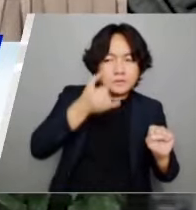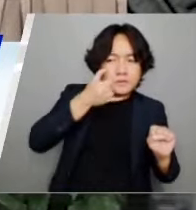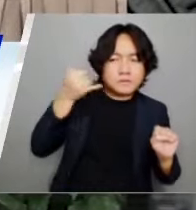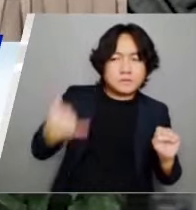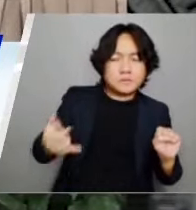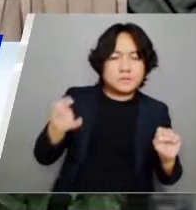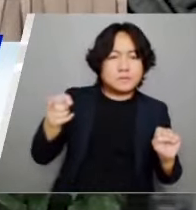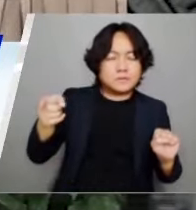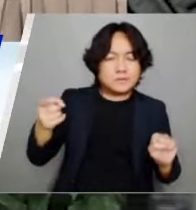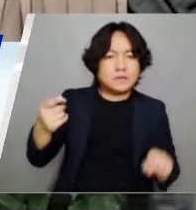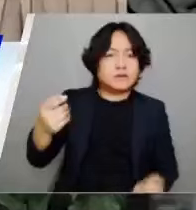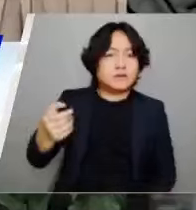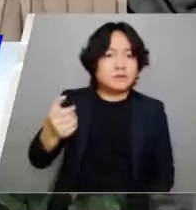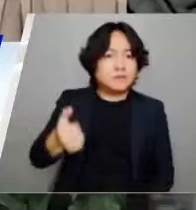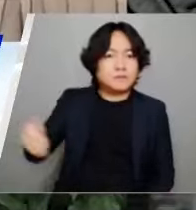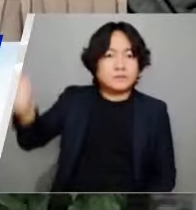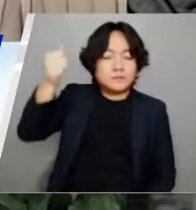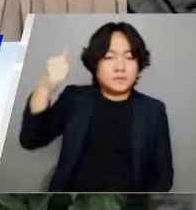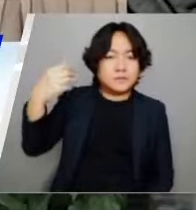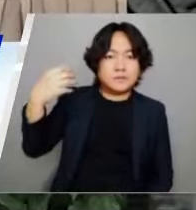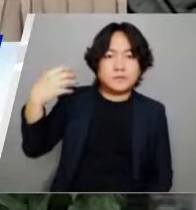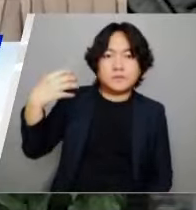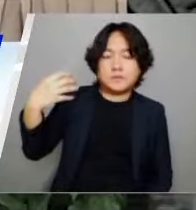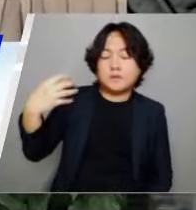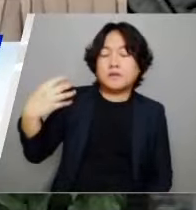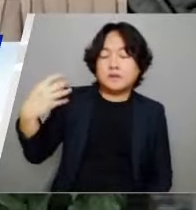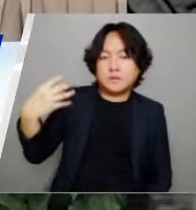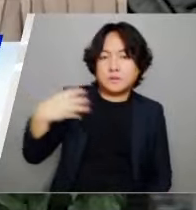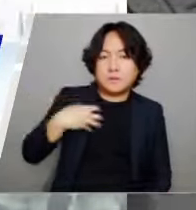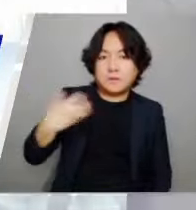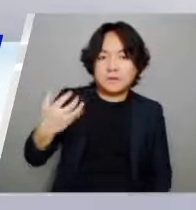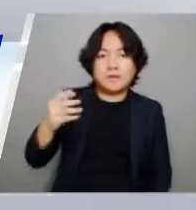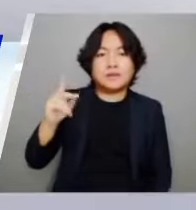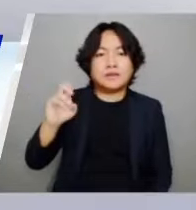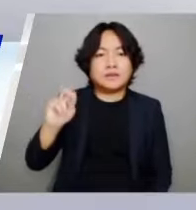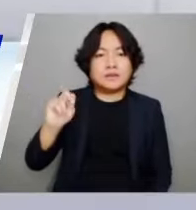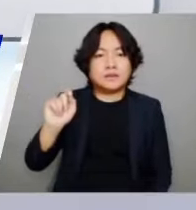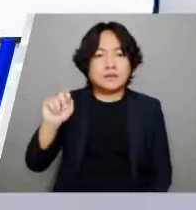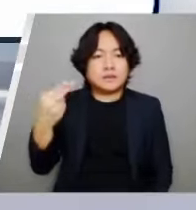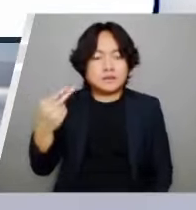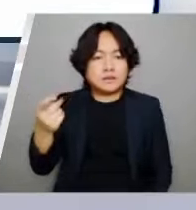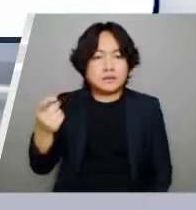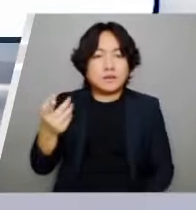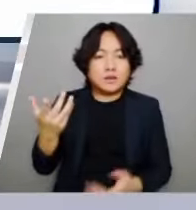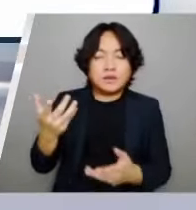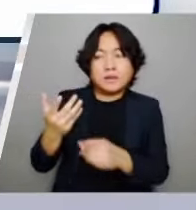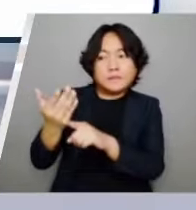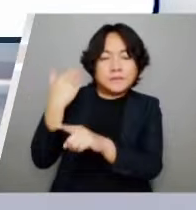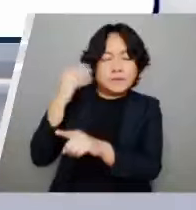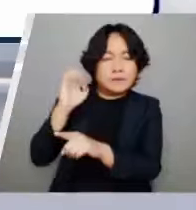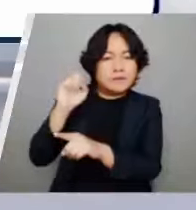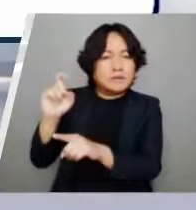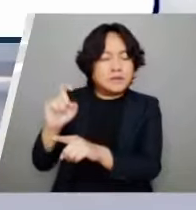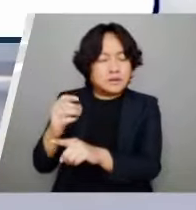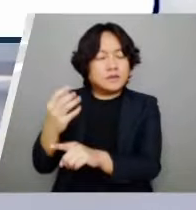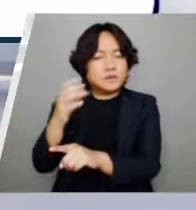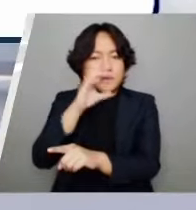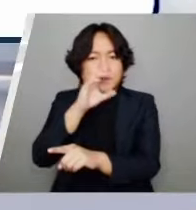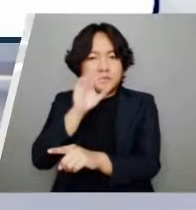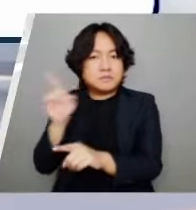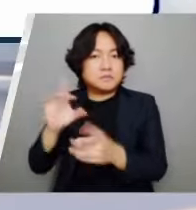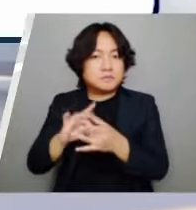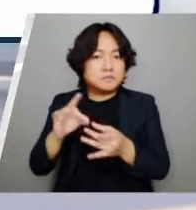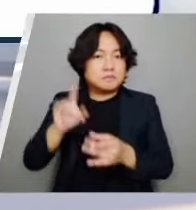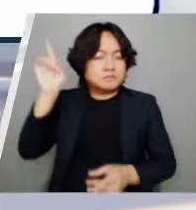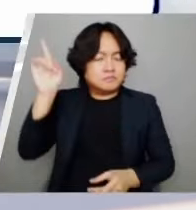albotra na Dati raw naka-sign sa Cebu City police yung masasabi ko lang po niyan Sir is Hindi po totoo yan wala pong katotohanan